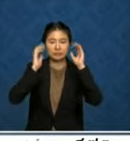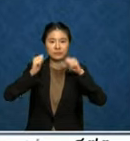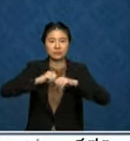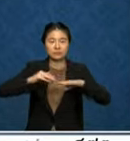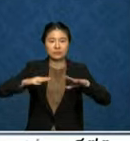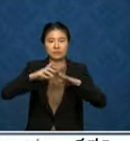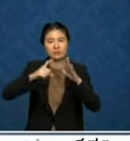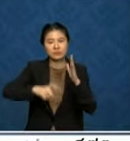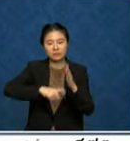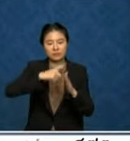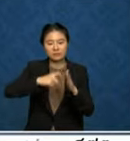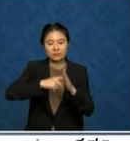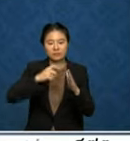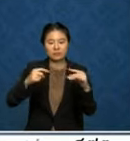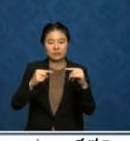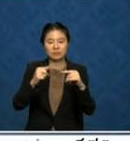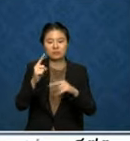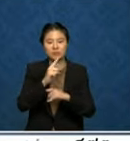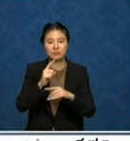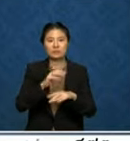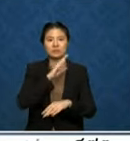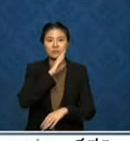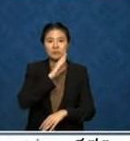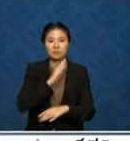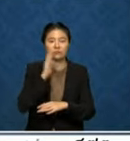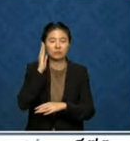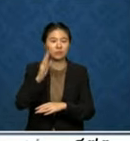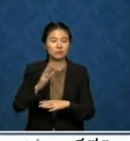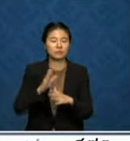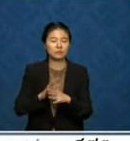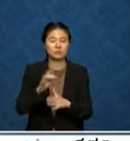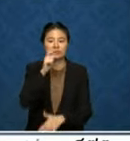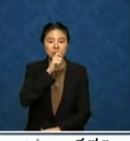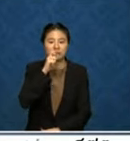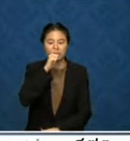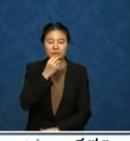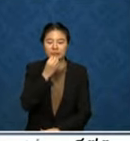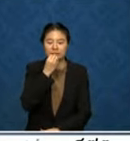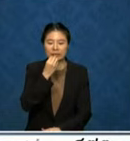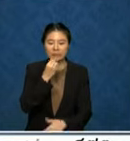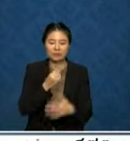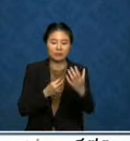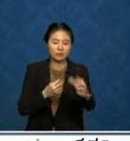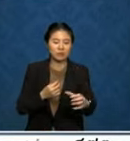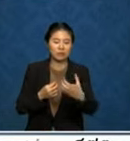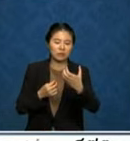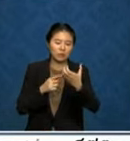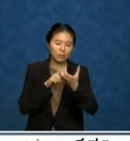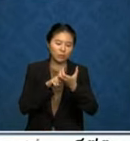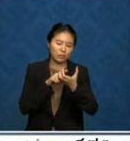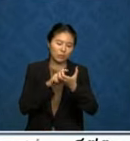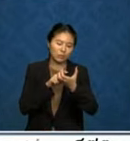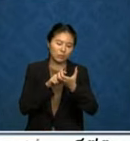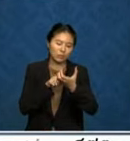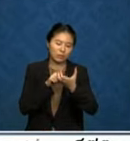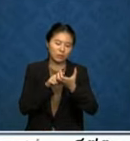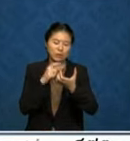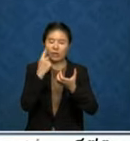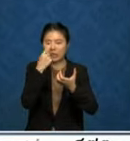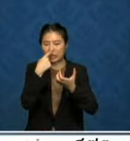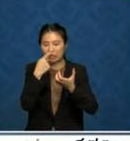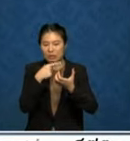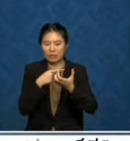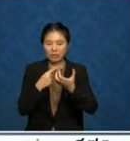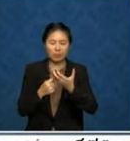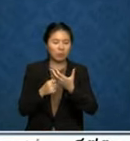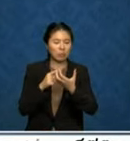คืออะไรกันแน่ท่านประธานคะเวลาที่เราเลือกซื้ออาหารเนี่ยเรายังได้อ่านฉลากข้างซองเลยนะคะว่าผลิตโดยใครมีคุณค่า